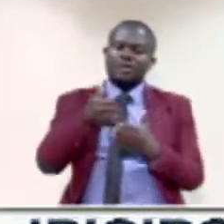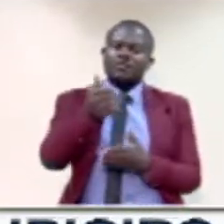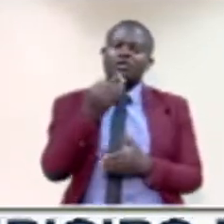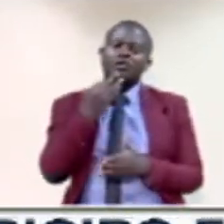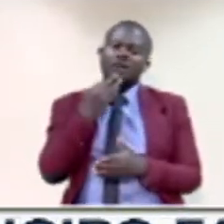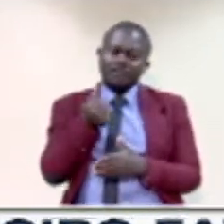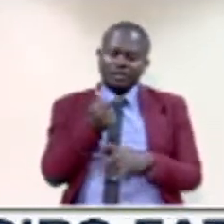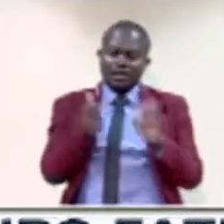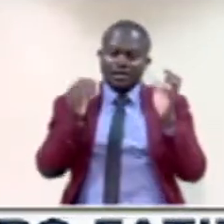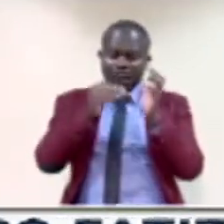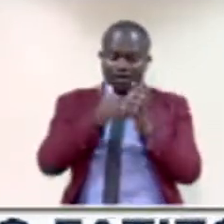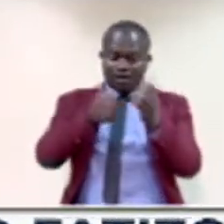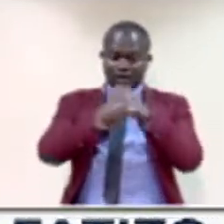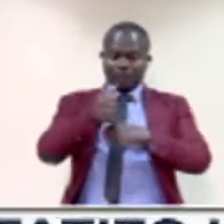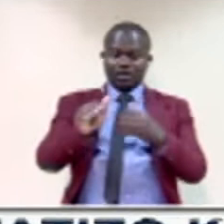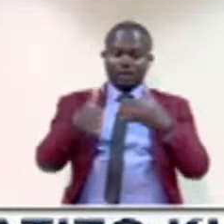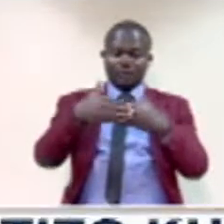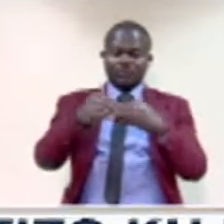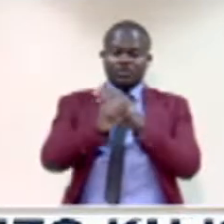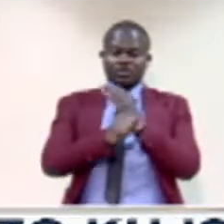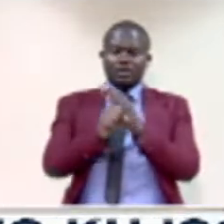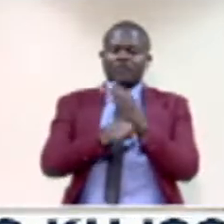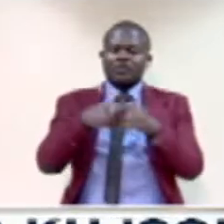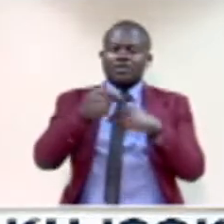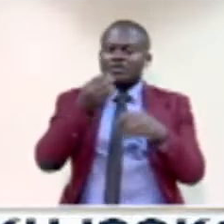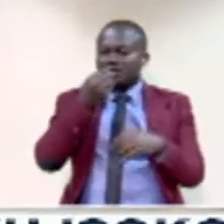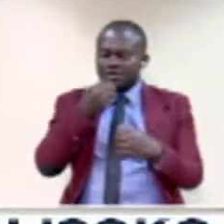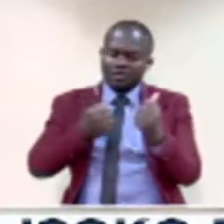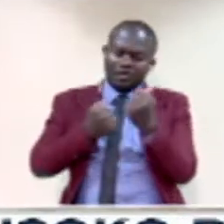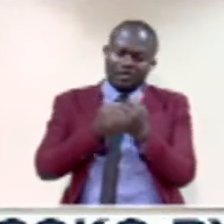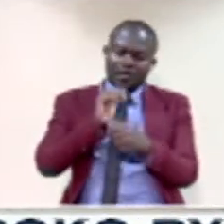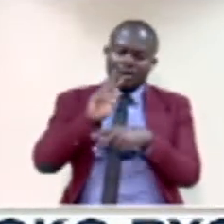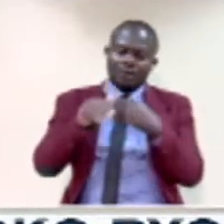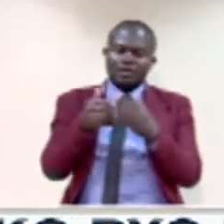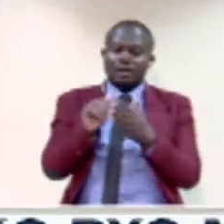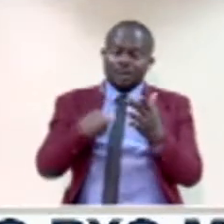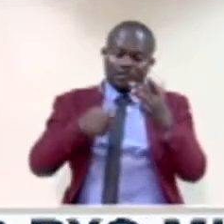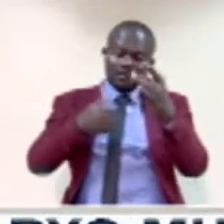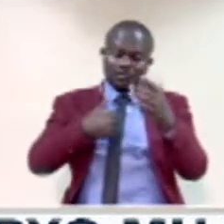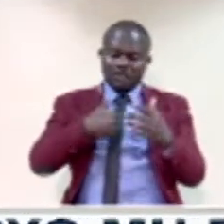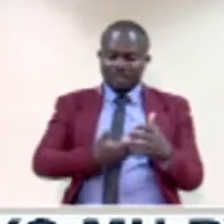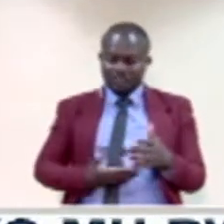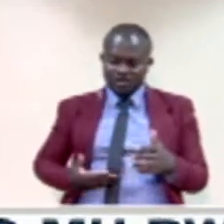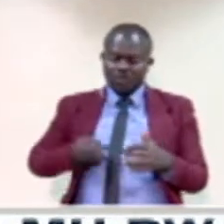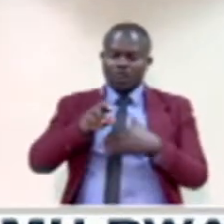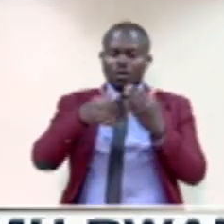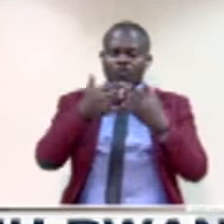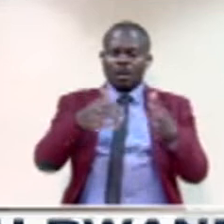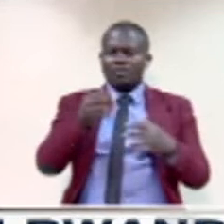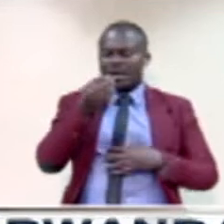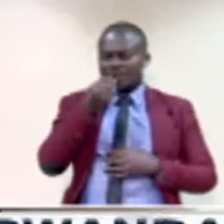gatatu. Cyakora aho igikorwa cyasojwe ku mirenge, cyari ibiribwa byo kugoba uko ari we wese wasonza cyangwa uwamara ibiribwa yahawe